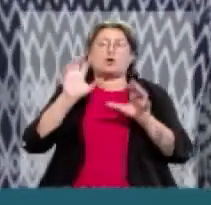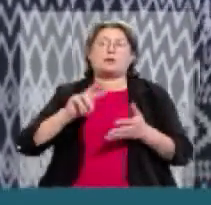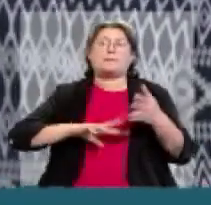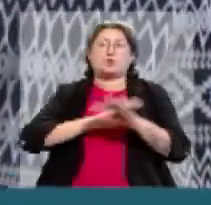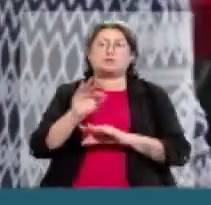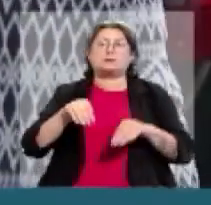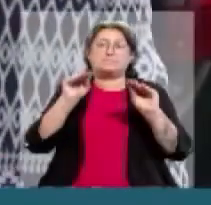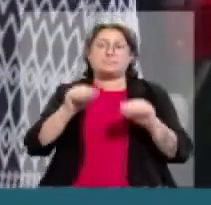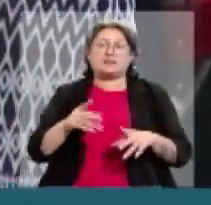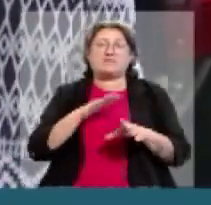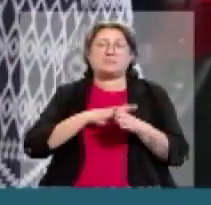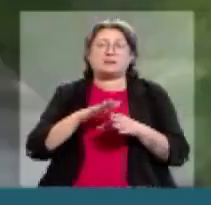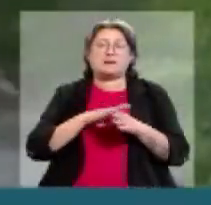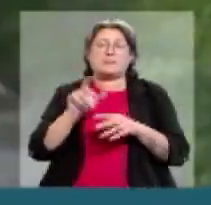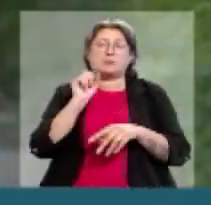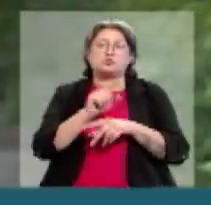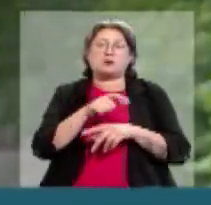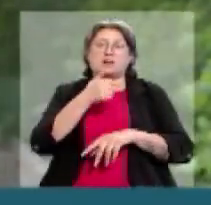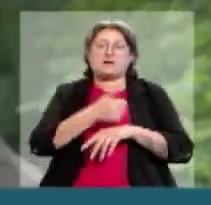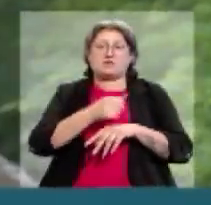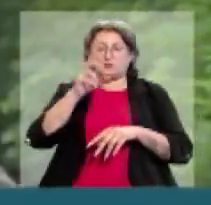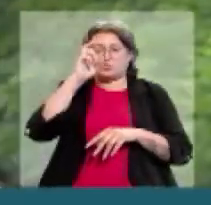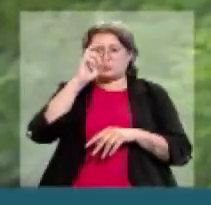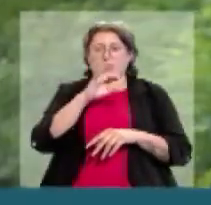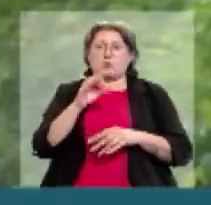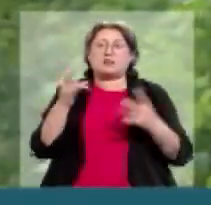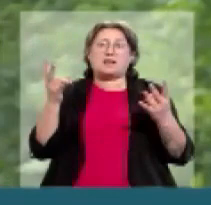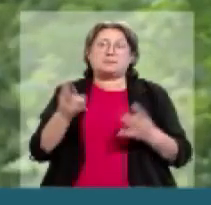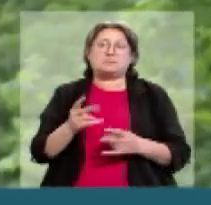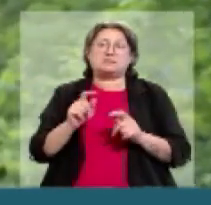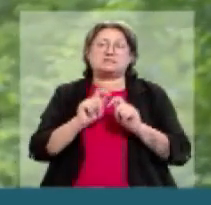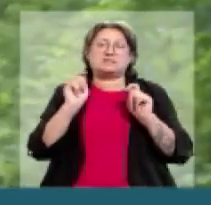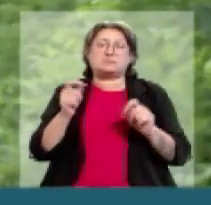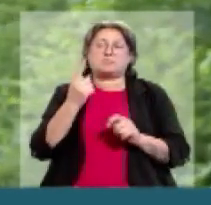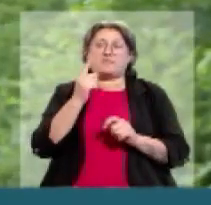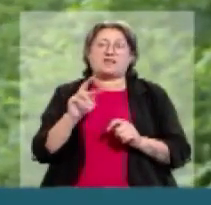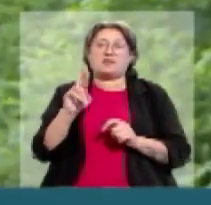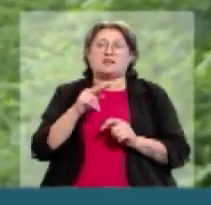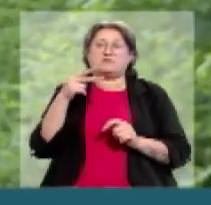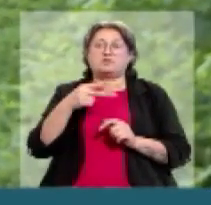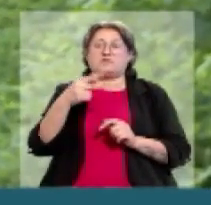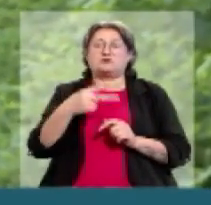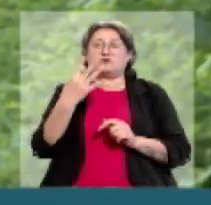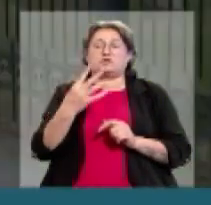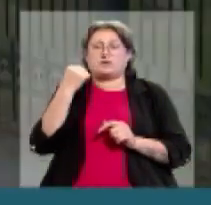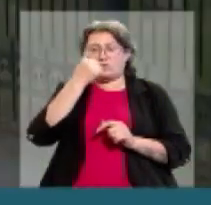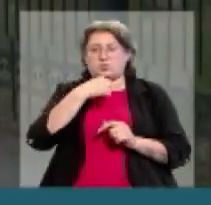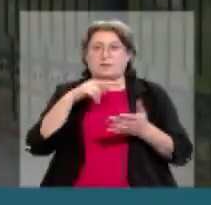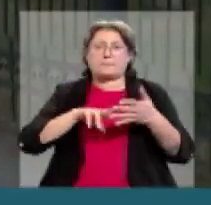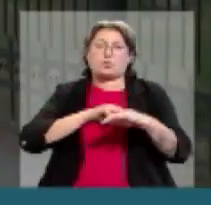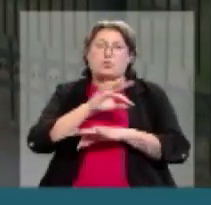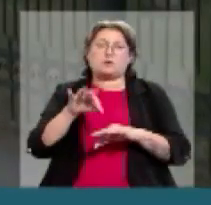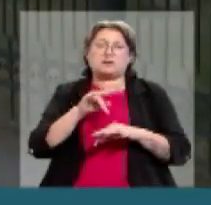Законопроект разработан в целях реализации поручения главы государства о необходимости запуска с 1 января 2024 года